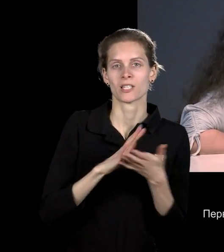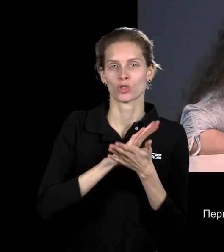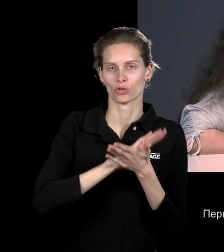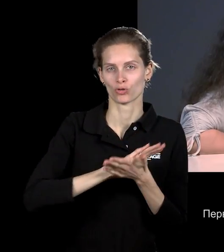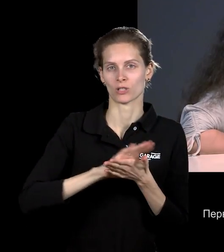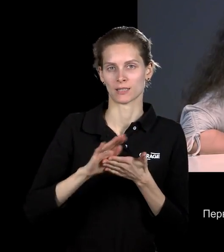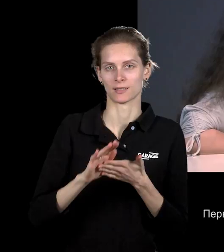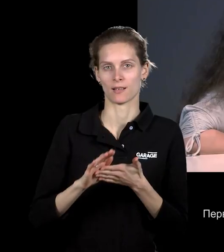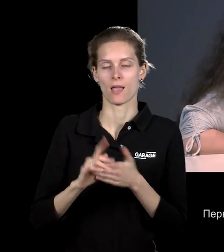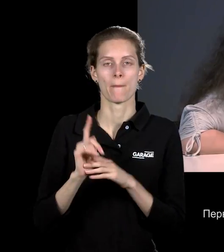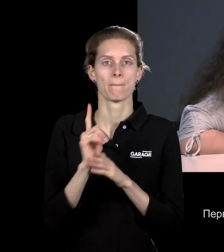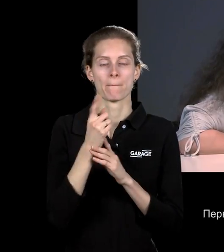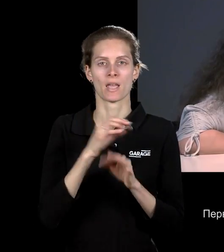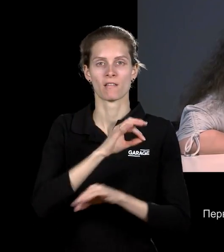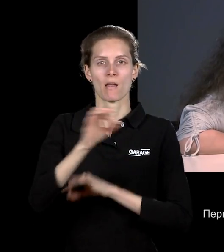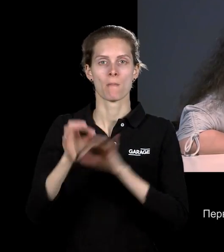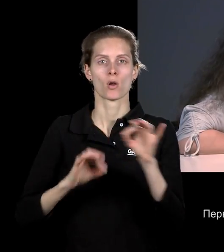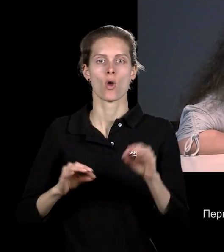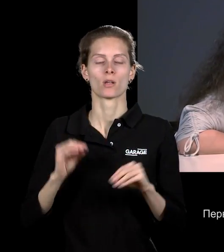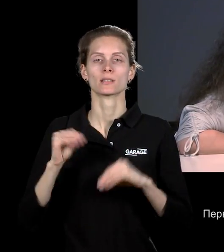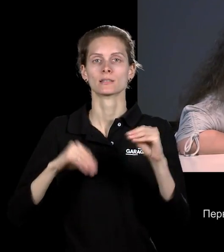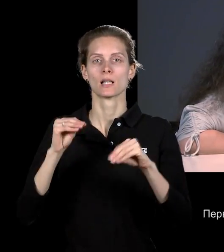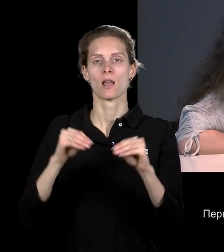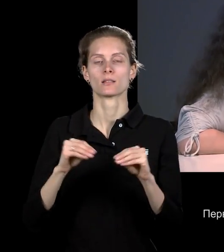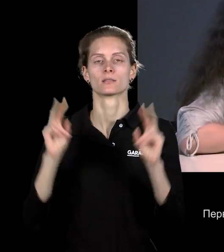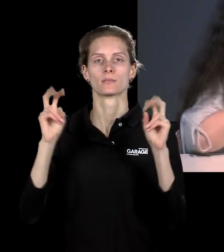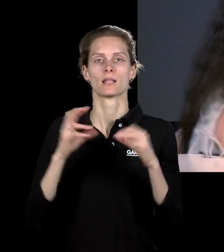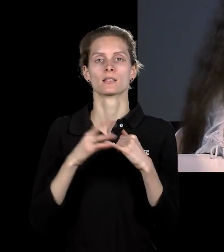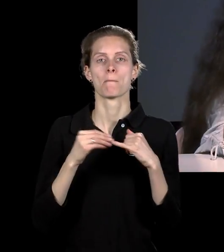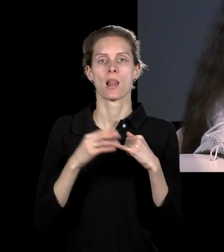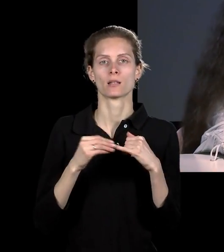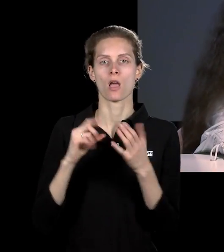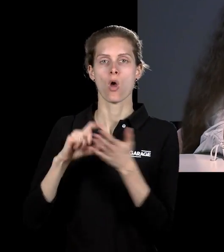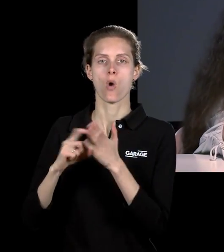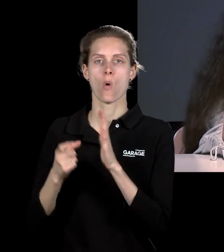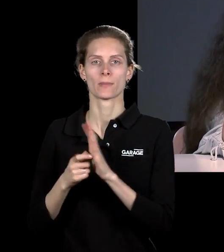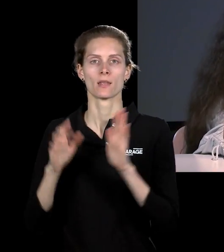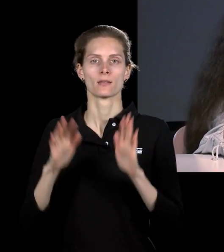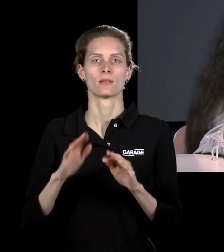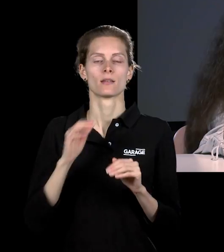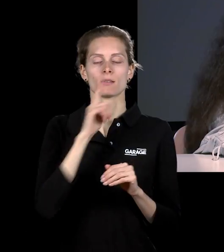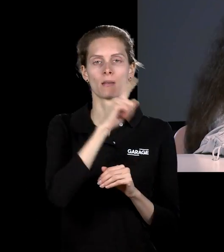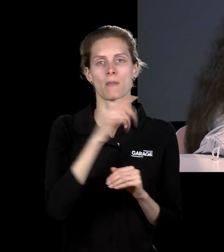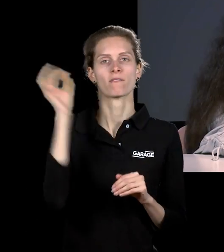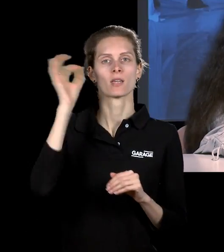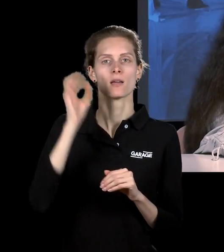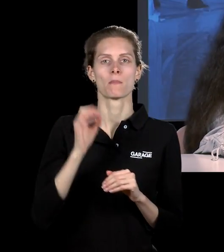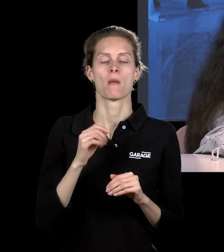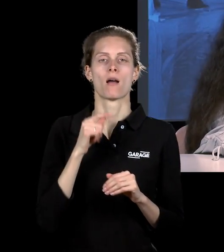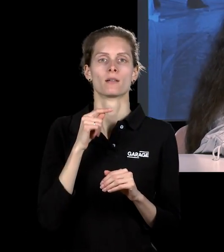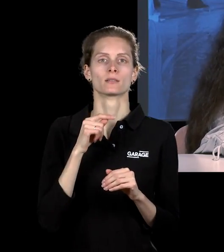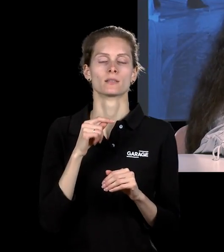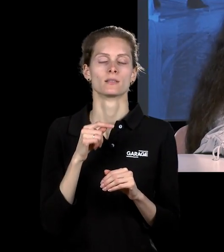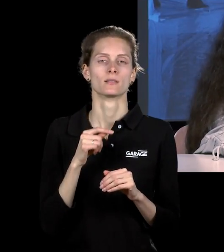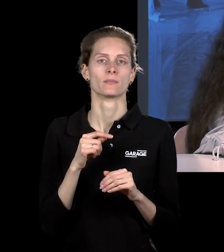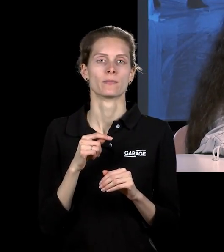первый свой проект инсталляции «Земляная комната» он делает в 68 году в Германии. Проект этот, эта инсталляция не сохранилась,